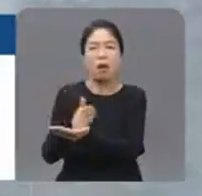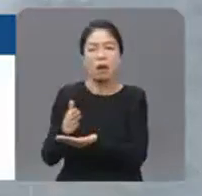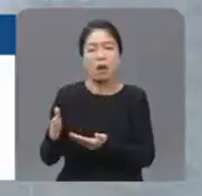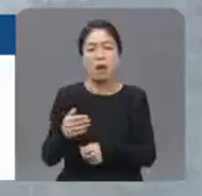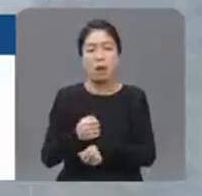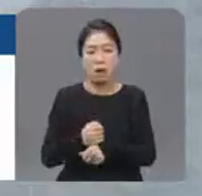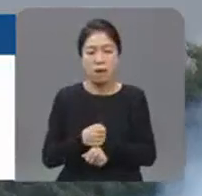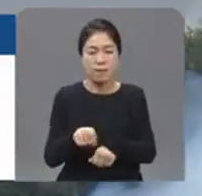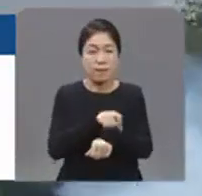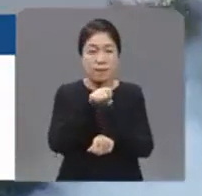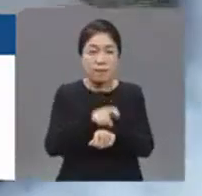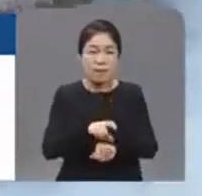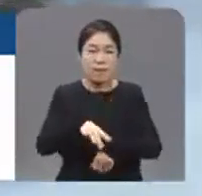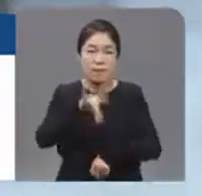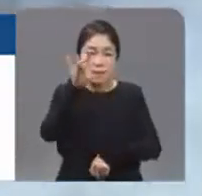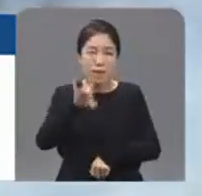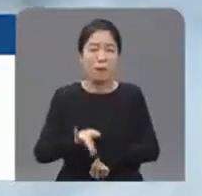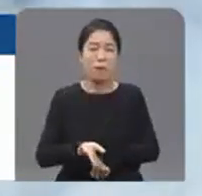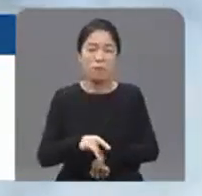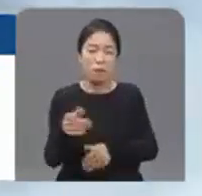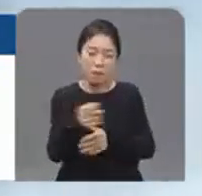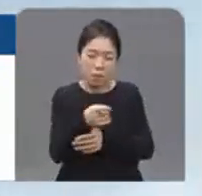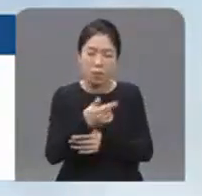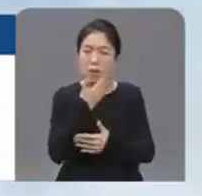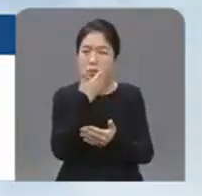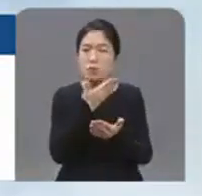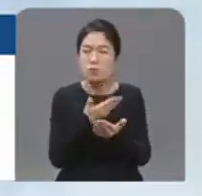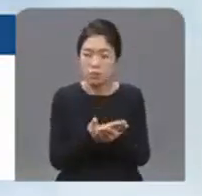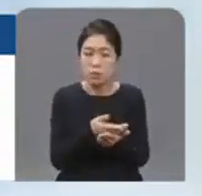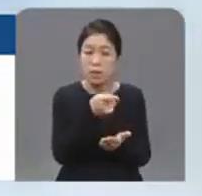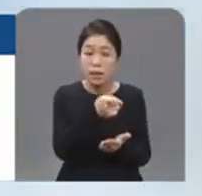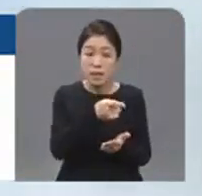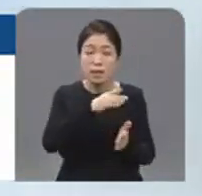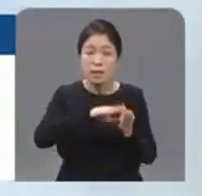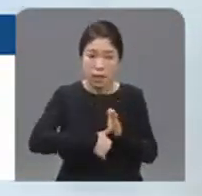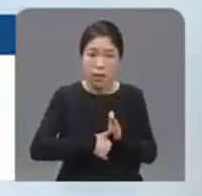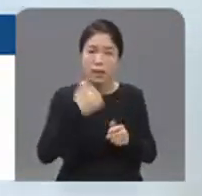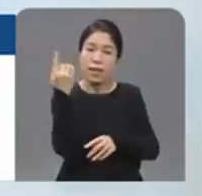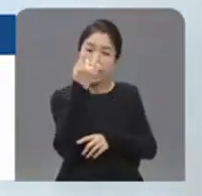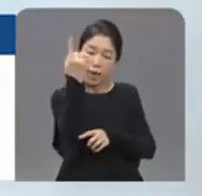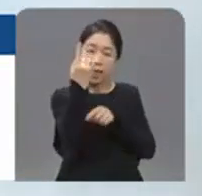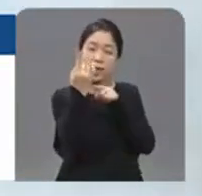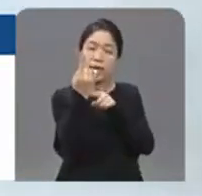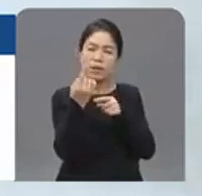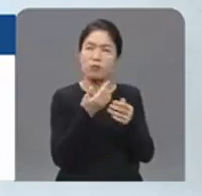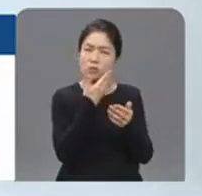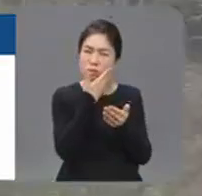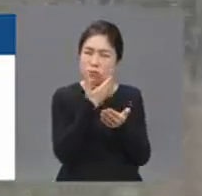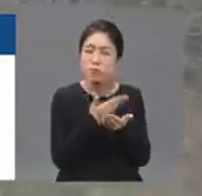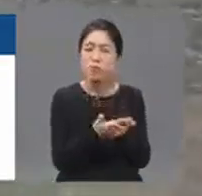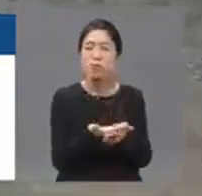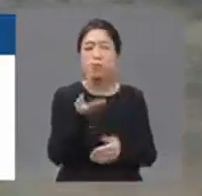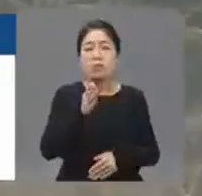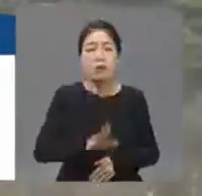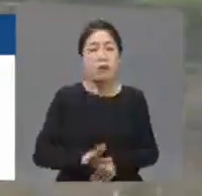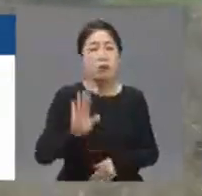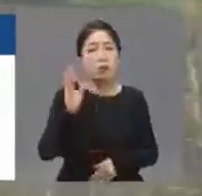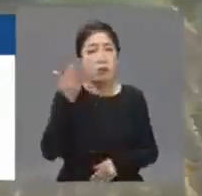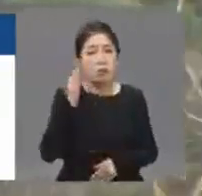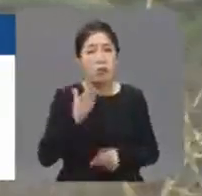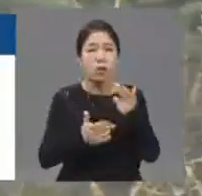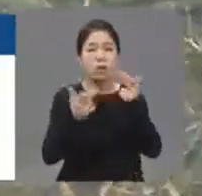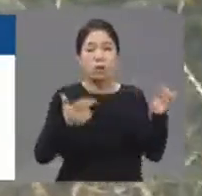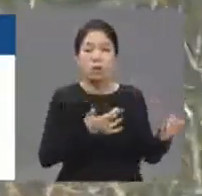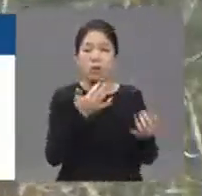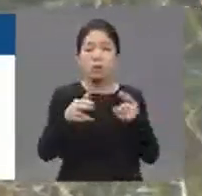그 특성상 초기 진화가 굉장히 중요합니다. 그리고 이 초기 진화에는 헬기가 중요한 역할을 하는데, 최근에